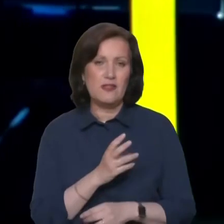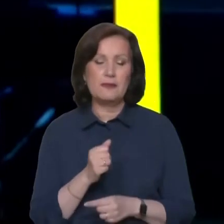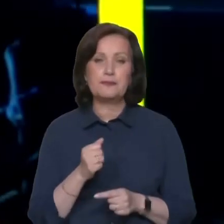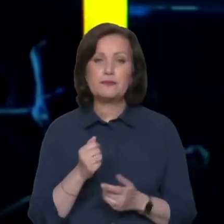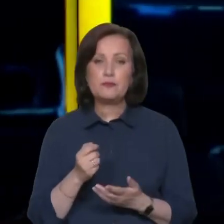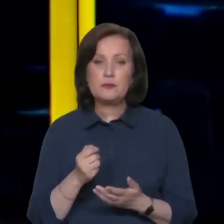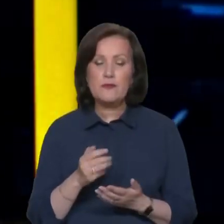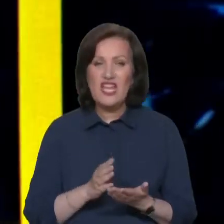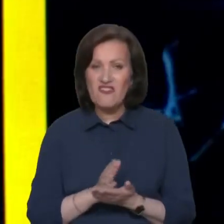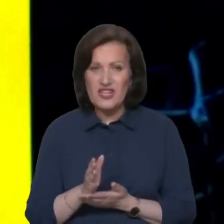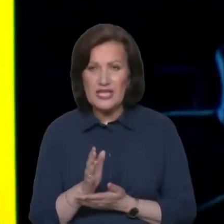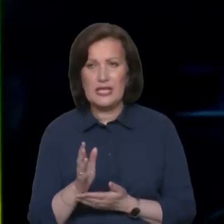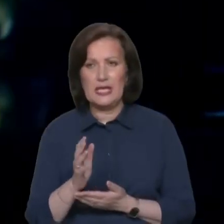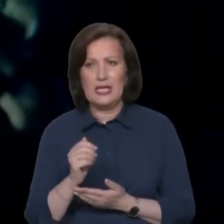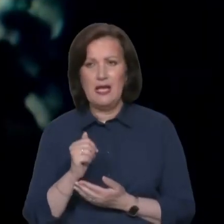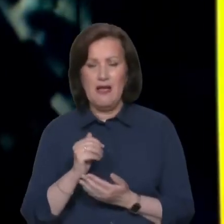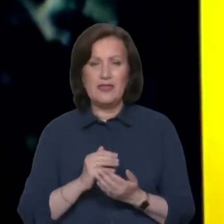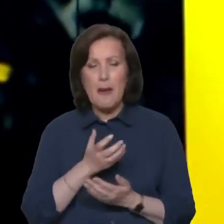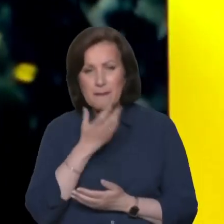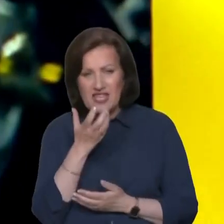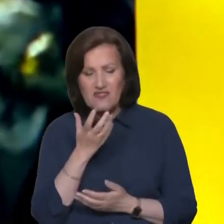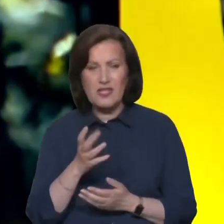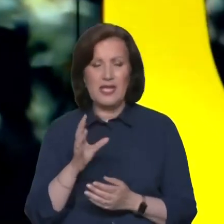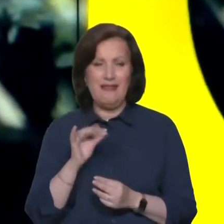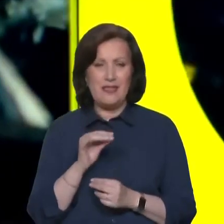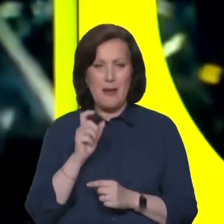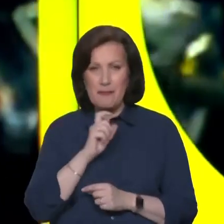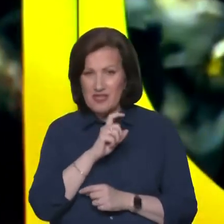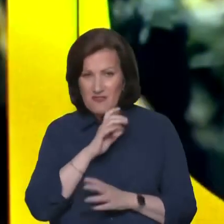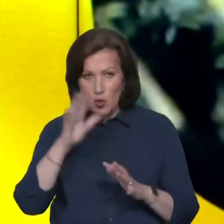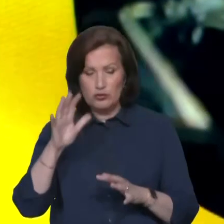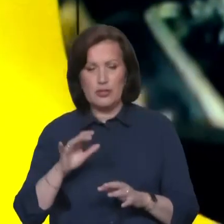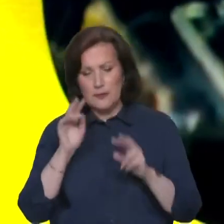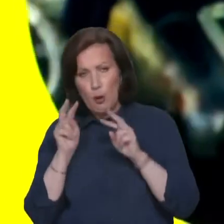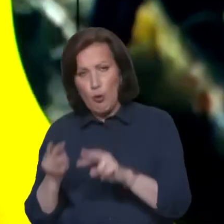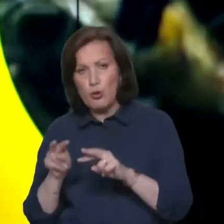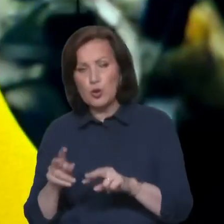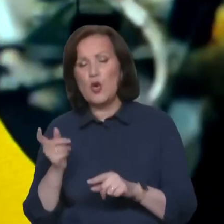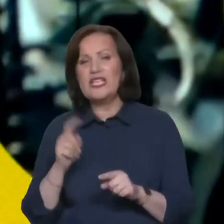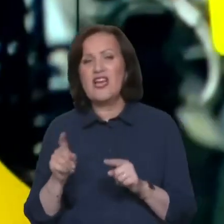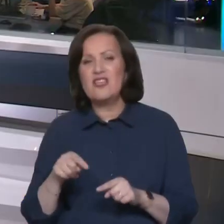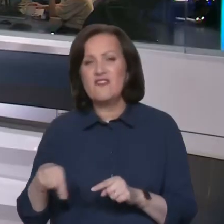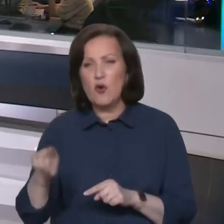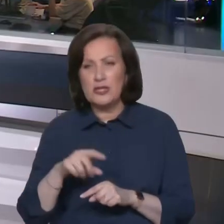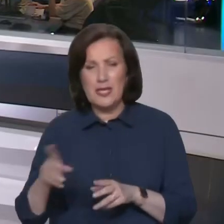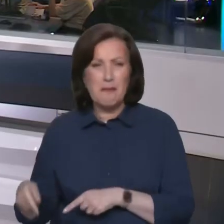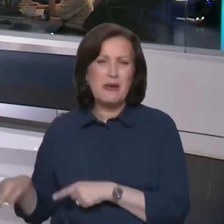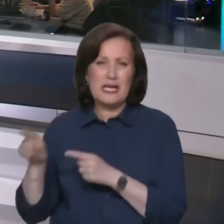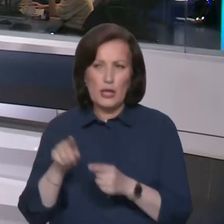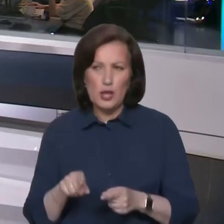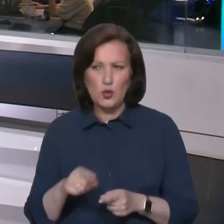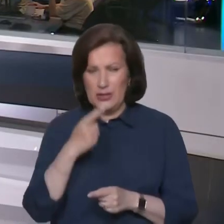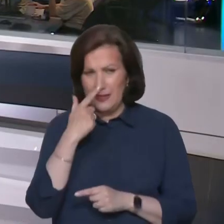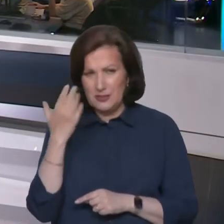ось вихід на панівні висоти на півдні і на півночі забезпечує нам контроль. І навіть те, що вони перекинули